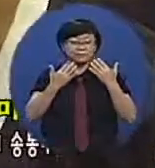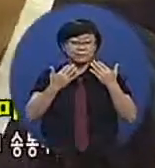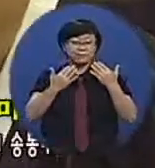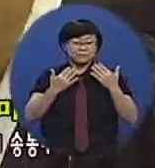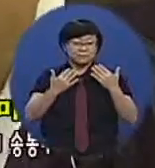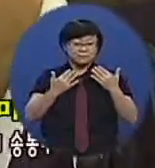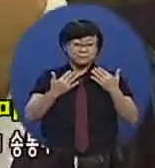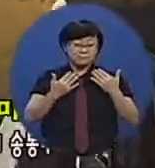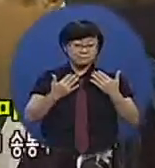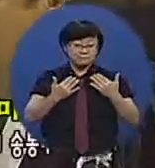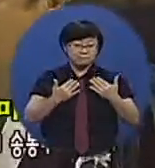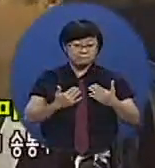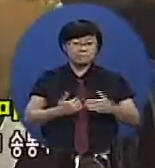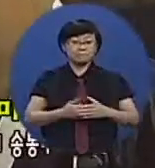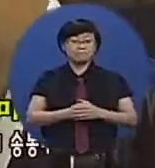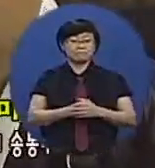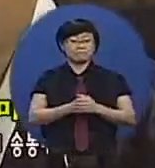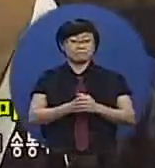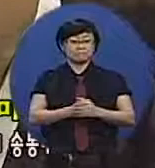흐느껴옵니다.